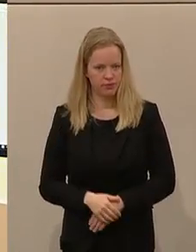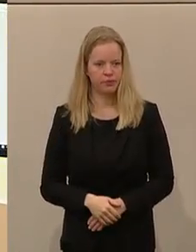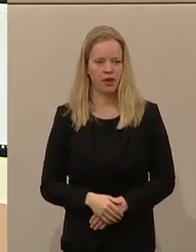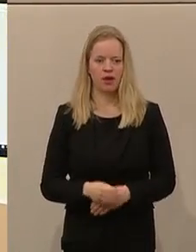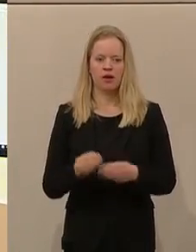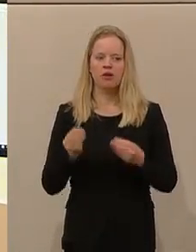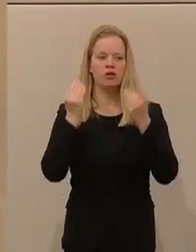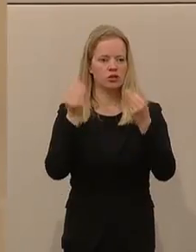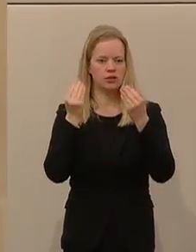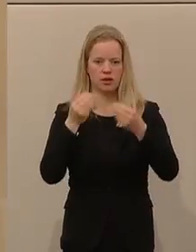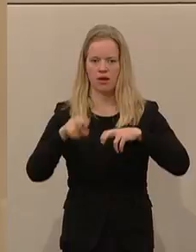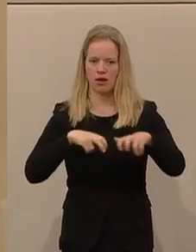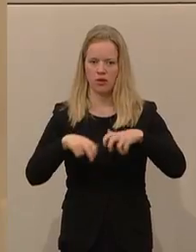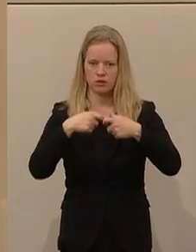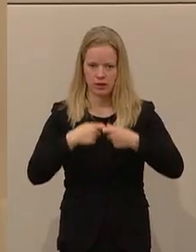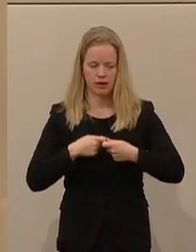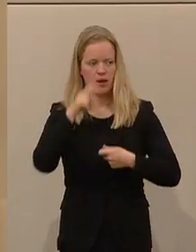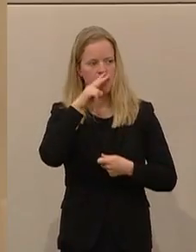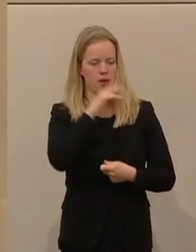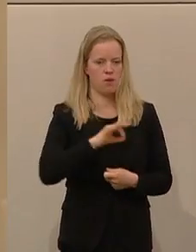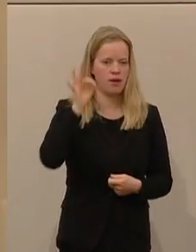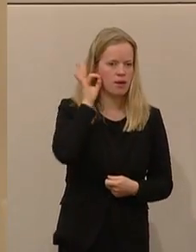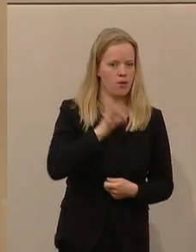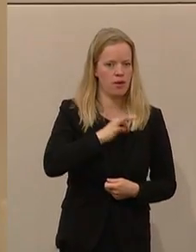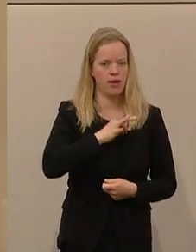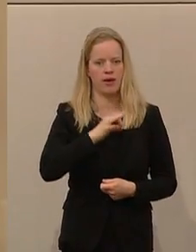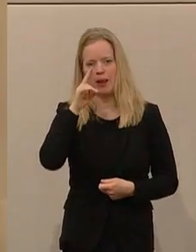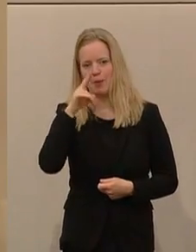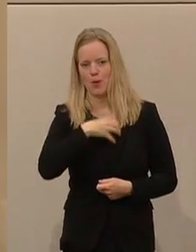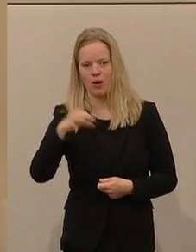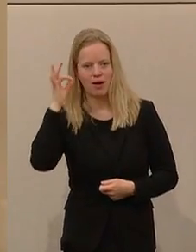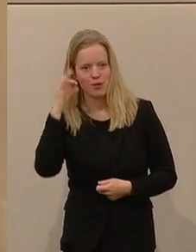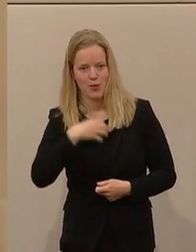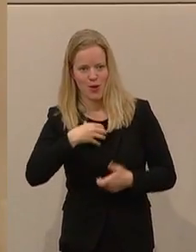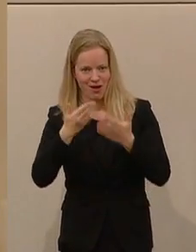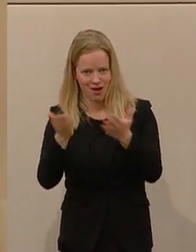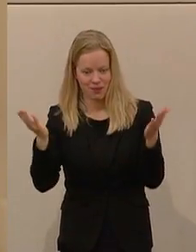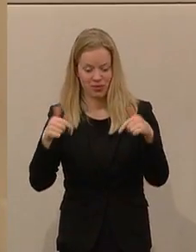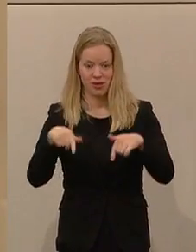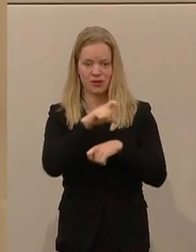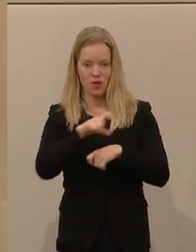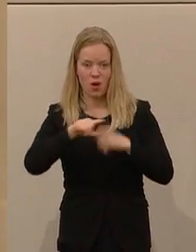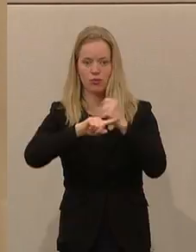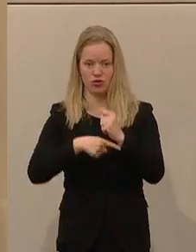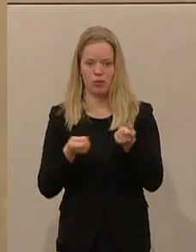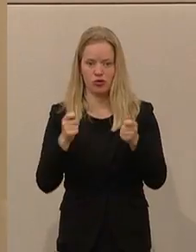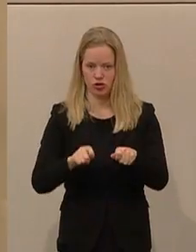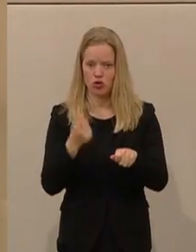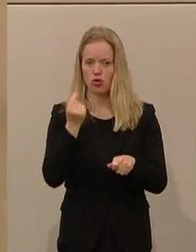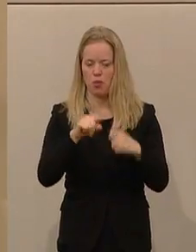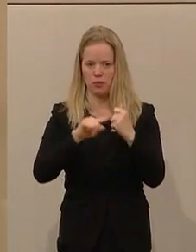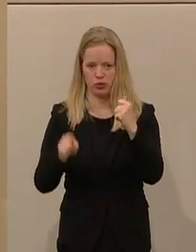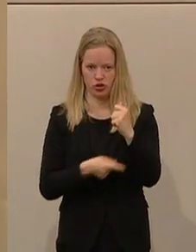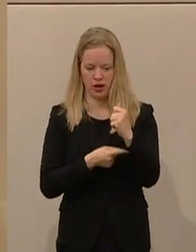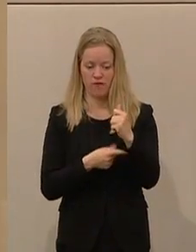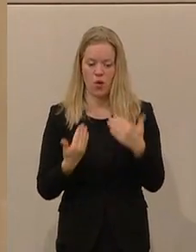geschätzte Regierungsmitglieder, liebe Kolleginnen und Kollegen, liebe Bürgerinnen und Bürger. Ja, diese Woche also der Budgetbeschluss, Doppelbudget